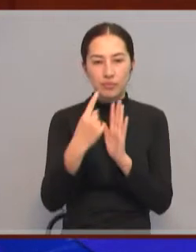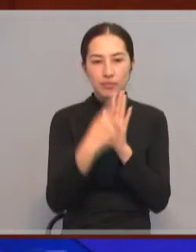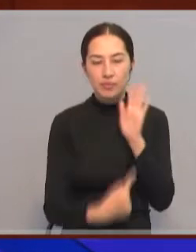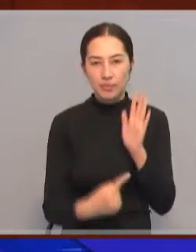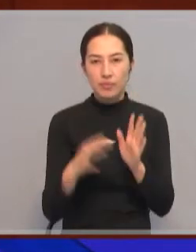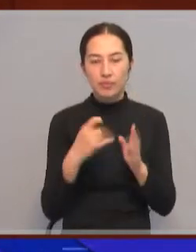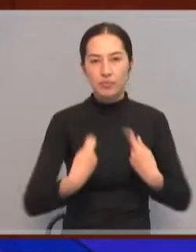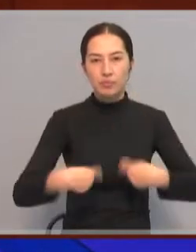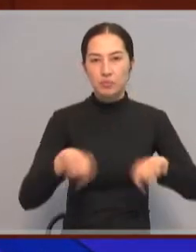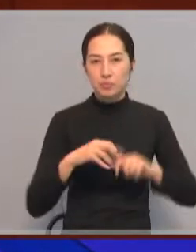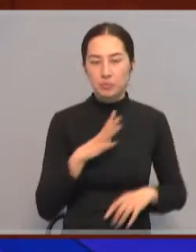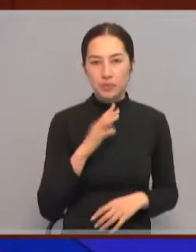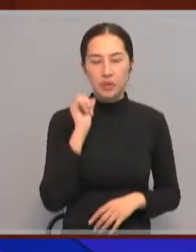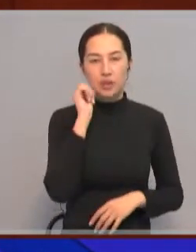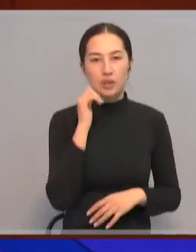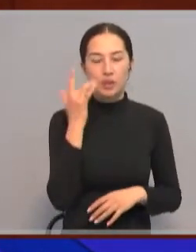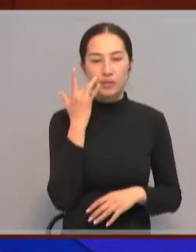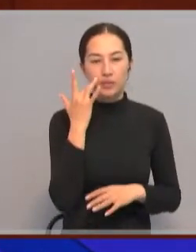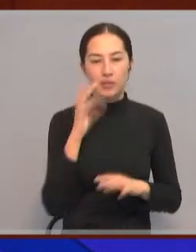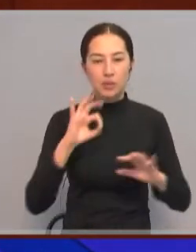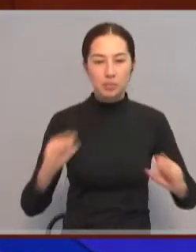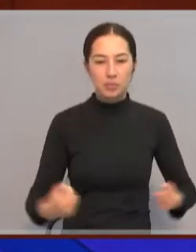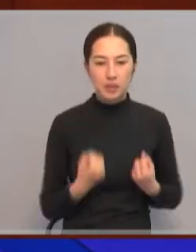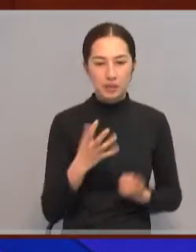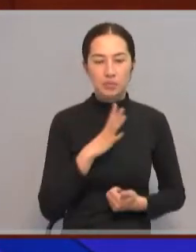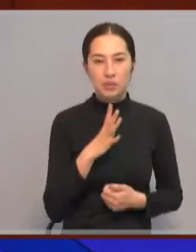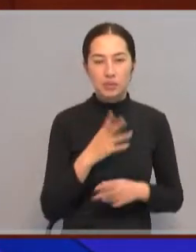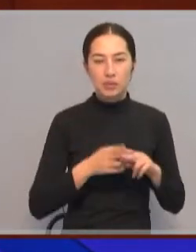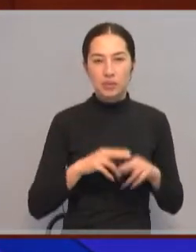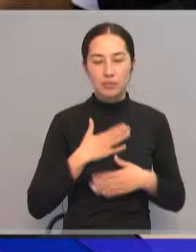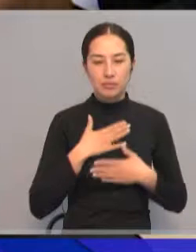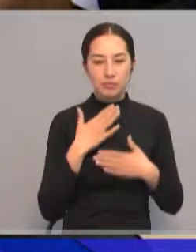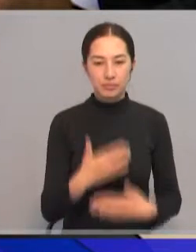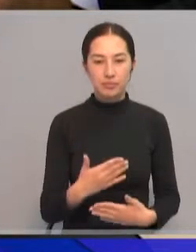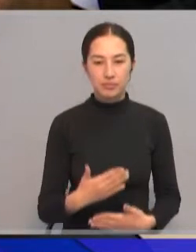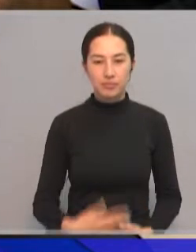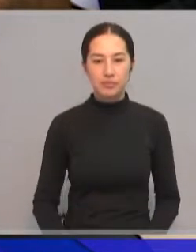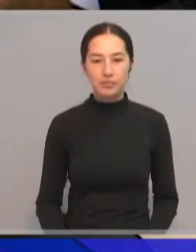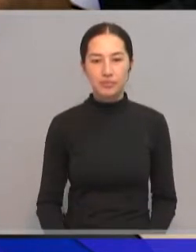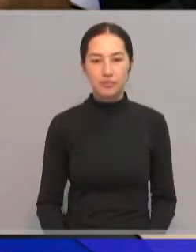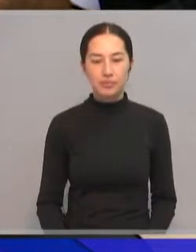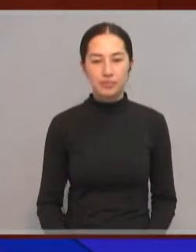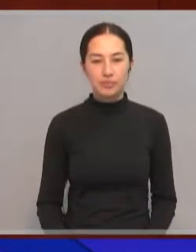тапсырып, әр қашанда қолдау көрсеткен үшін шын жүректен алғысымды білдіремін.